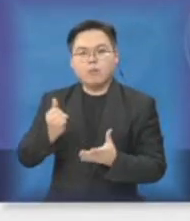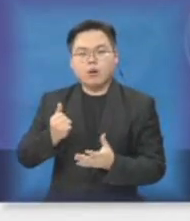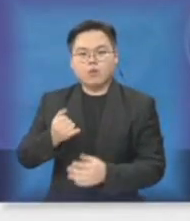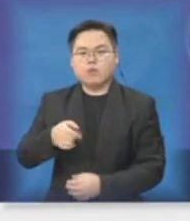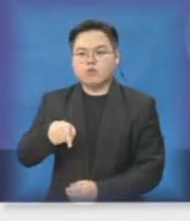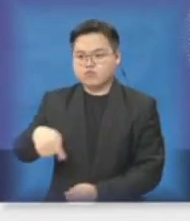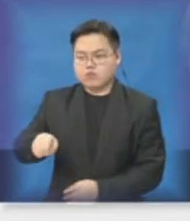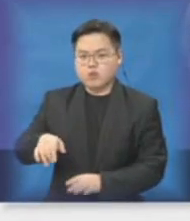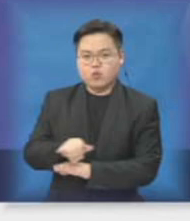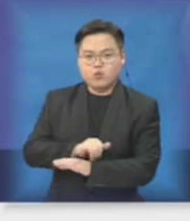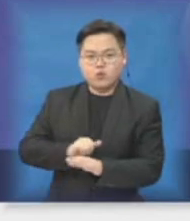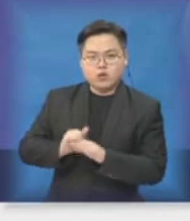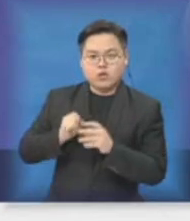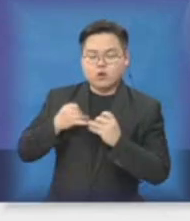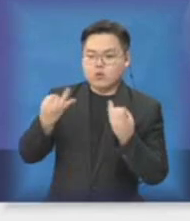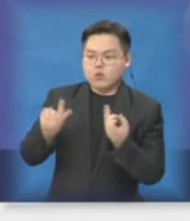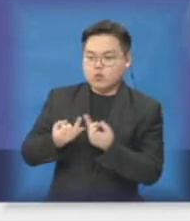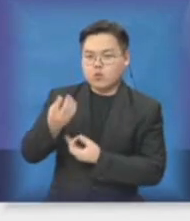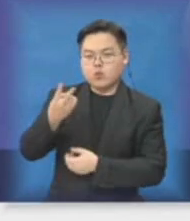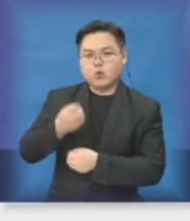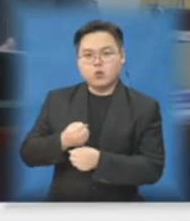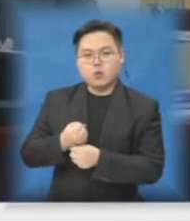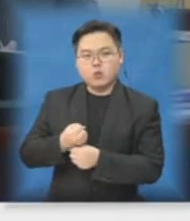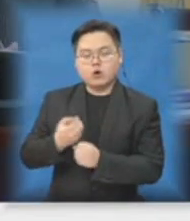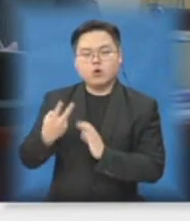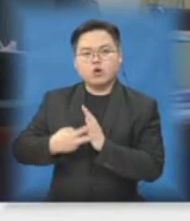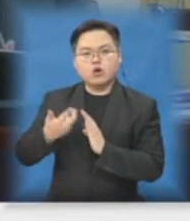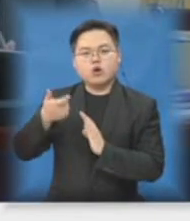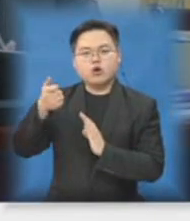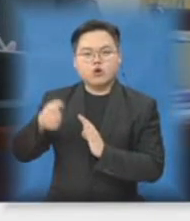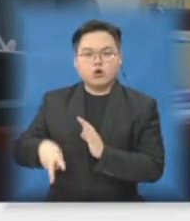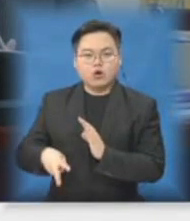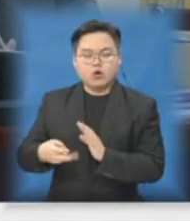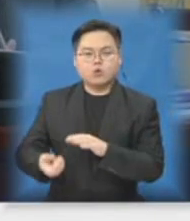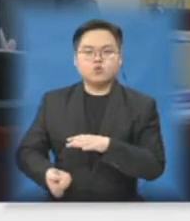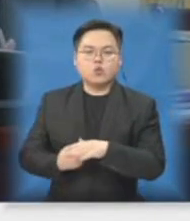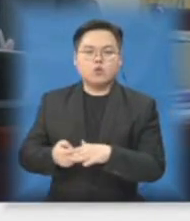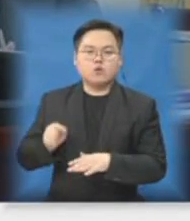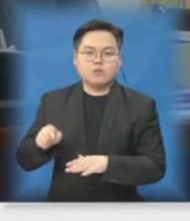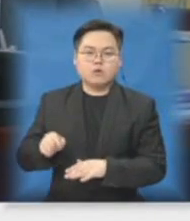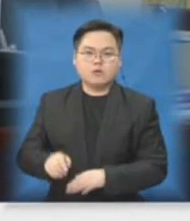гүйцэтгэж байгаагаар нь тухайн улс орны парламентын үйл ажиллагааг хэмжих нэг гол үзүүлэлт болдог лээ.